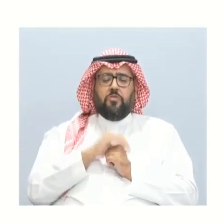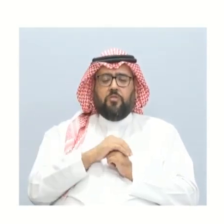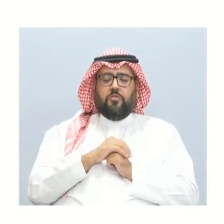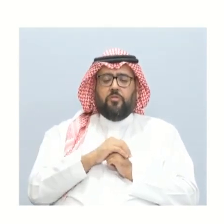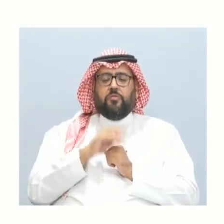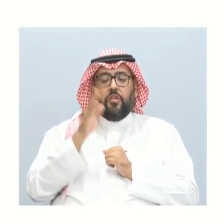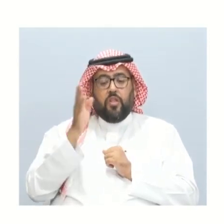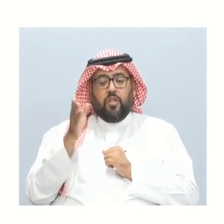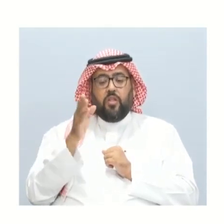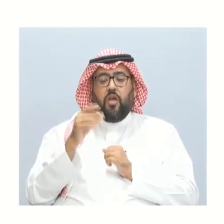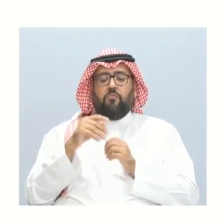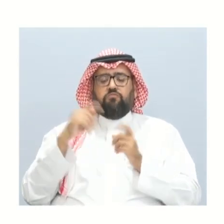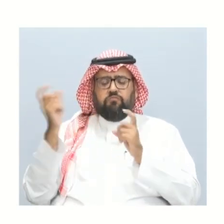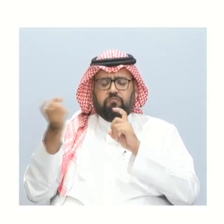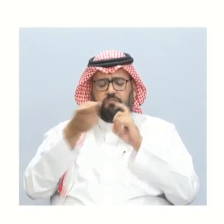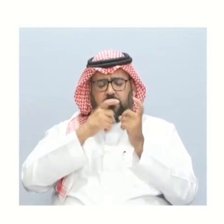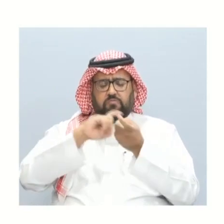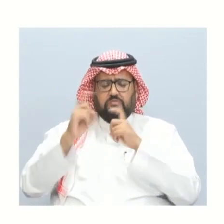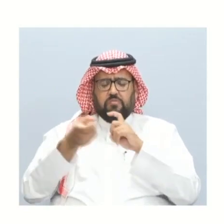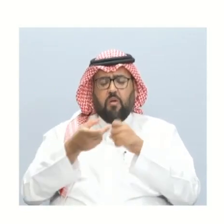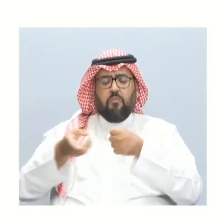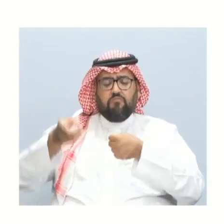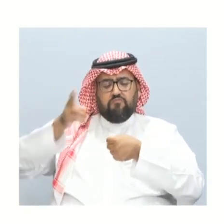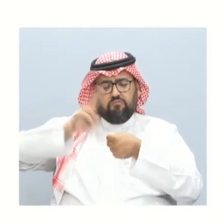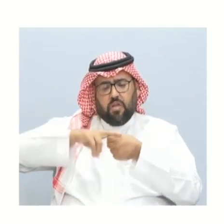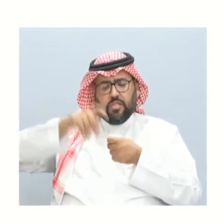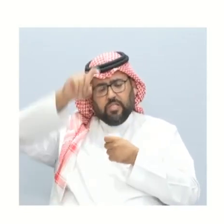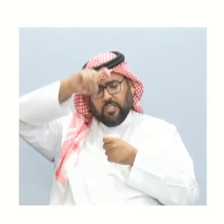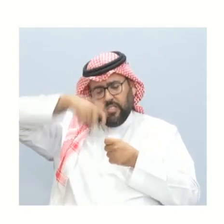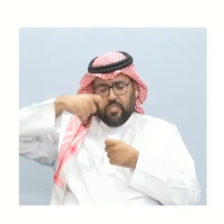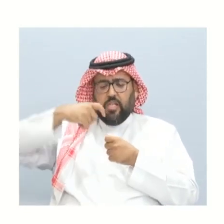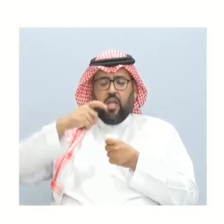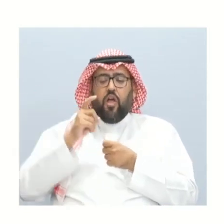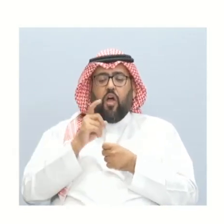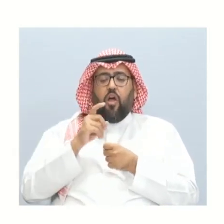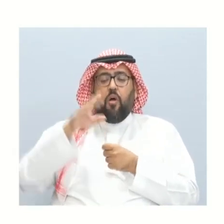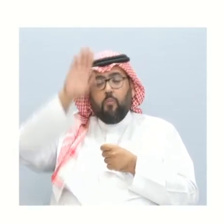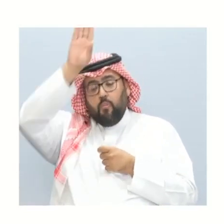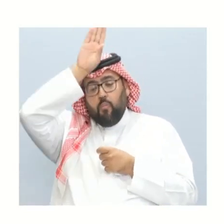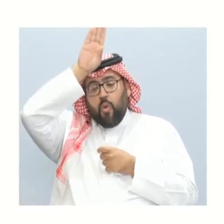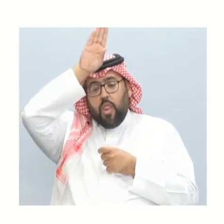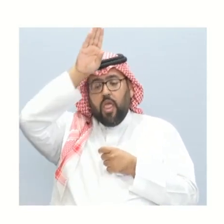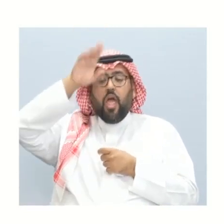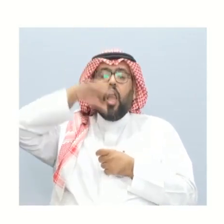الذي كافح حتى استردم ابائه واجداده